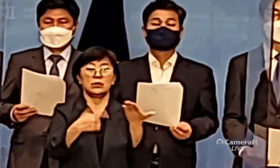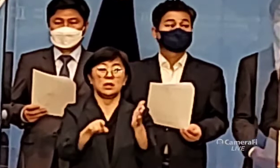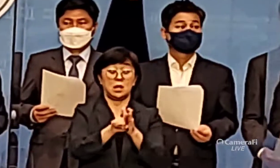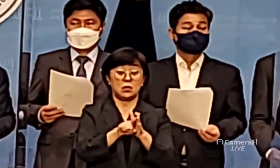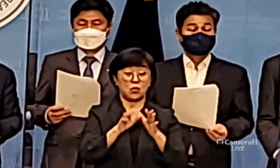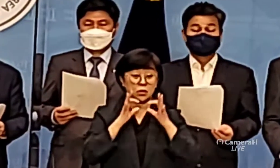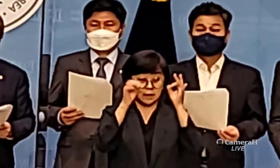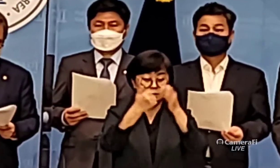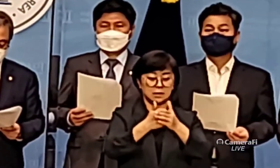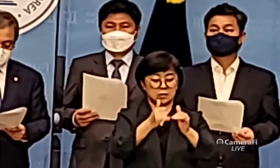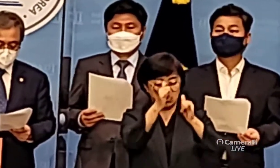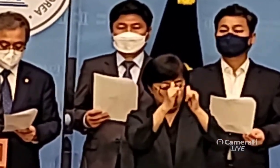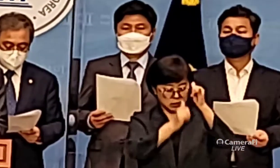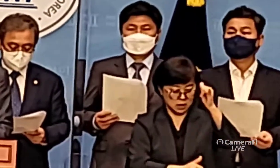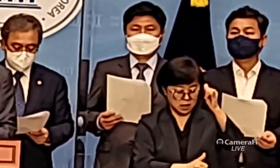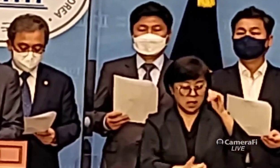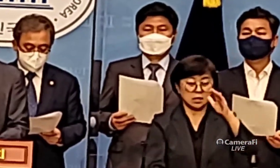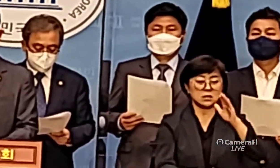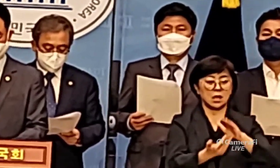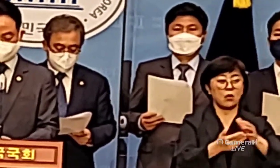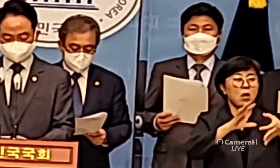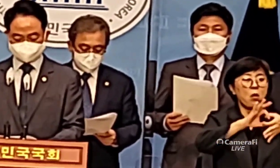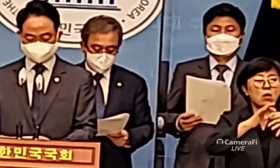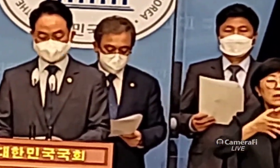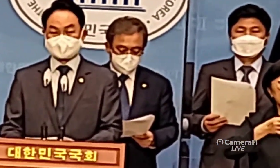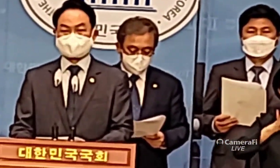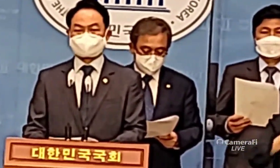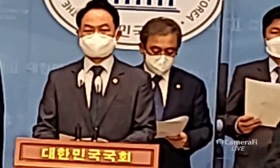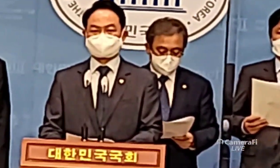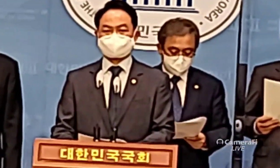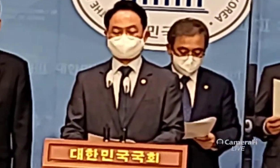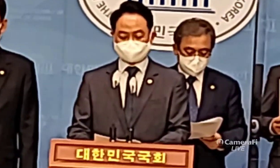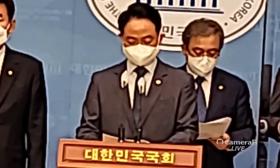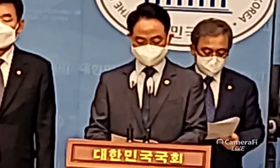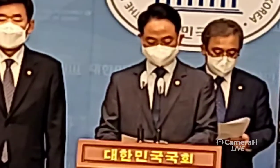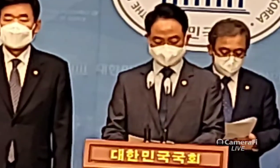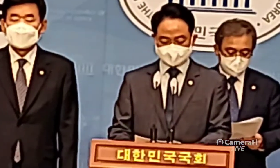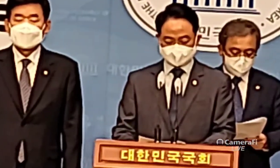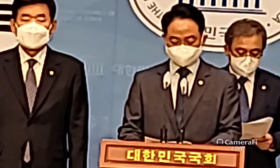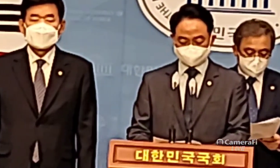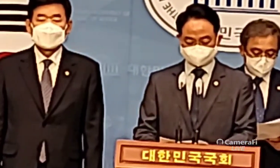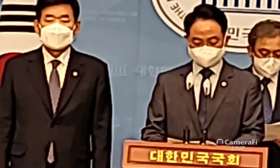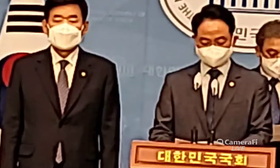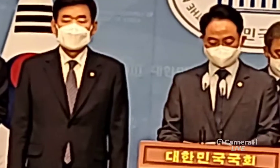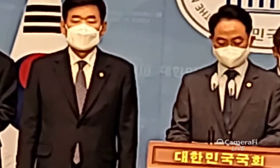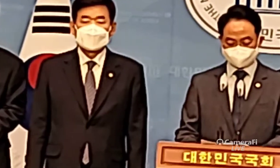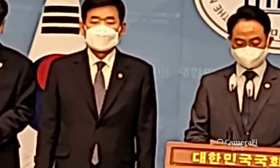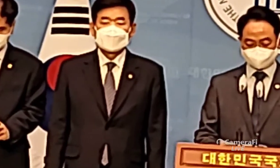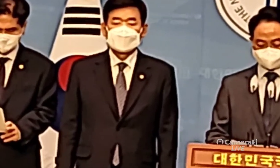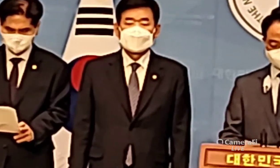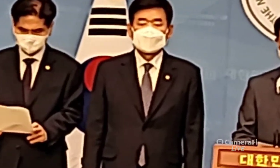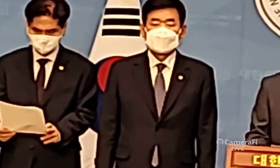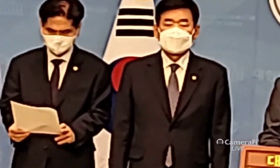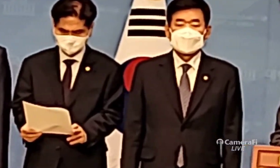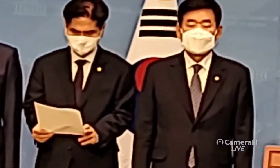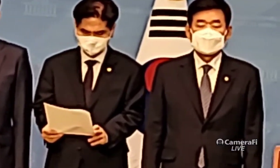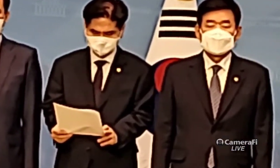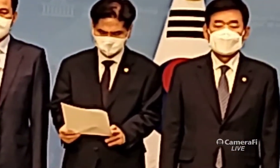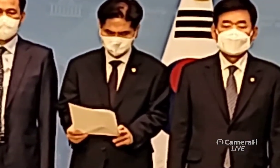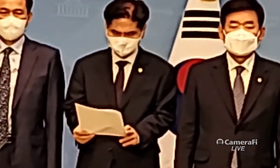역대 최고의 올림픽이라는 찬사를 받았던 2018년 평창